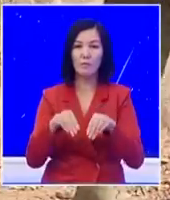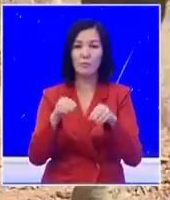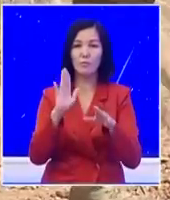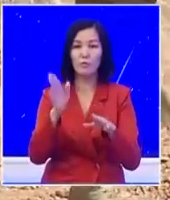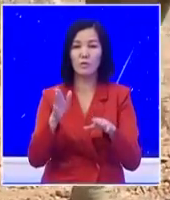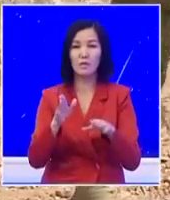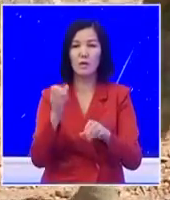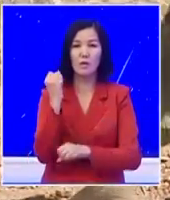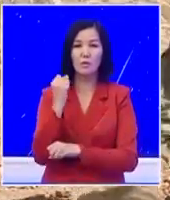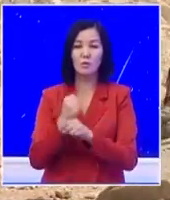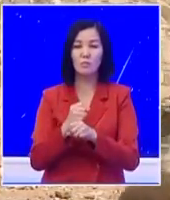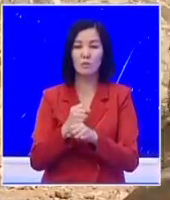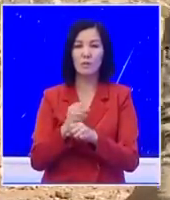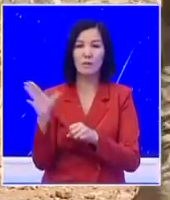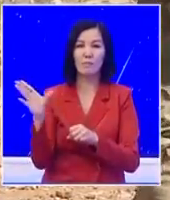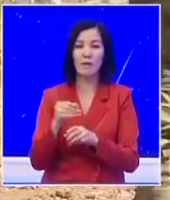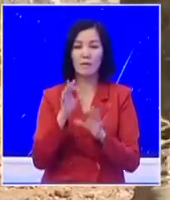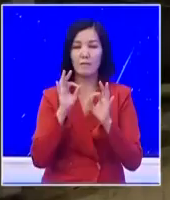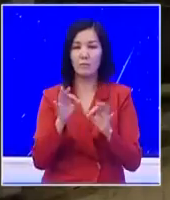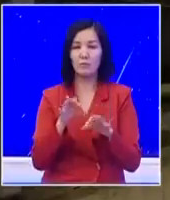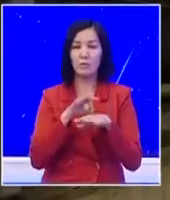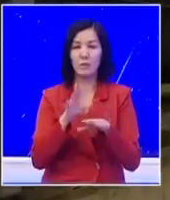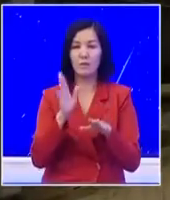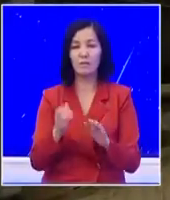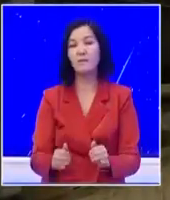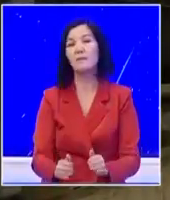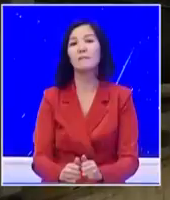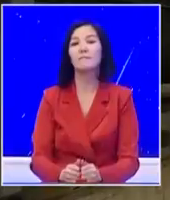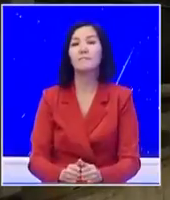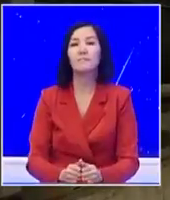Бұған жұмысшылар бар күшімізді саламыз дейді.